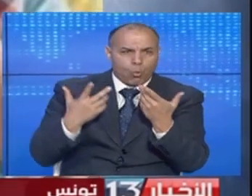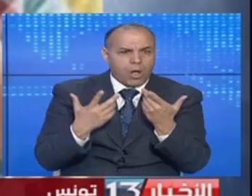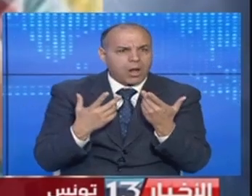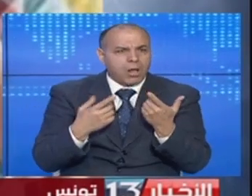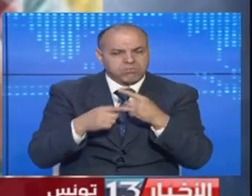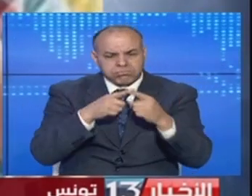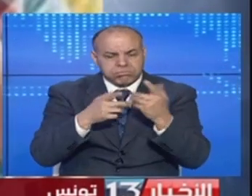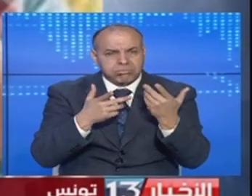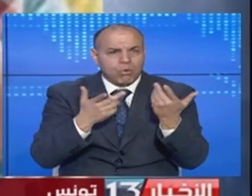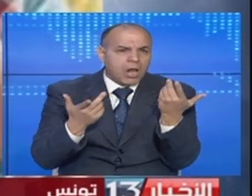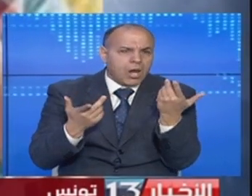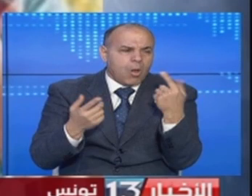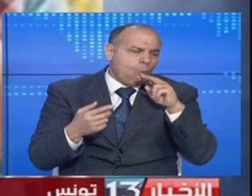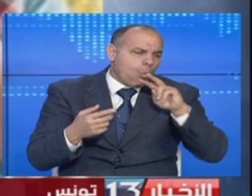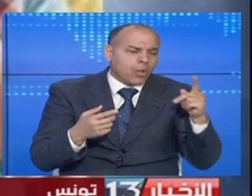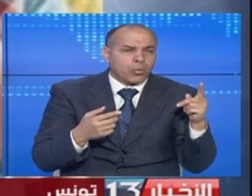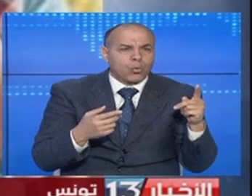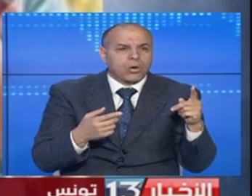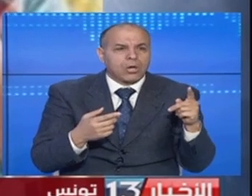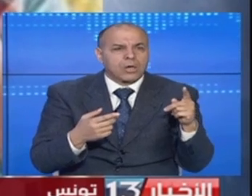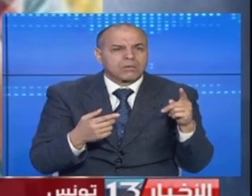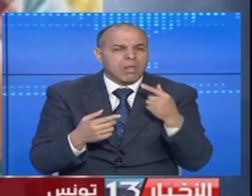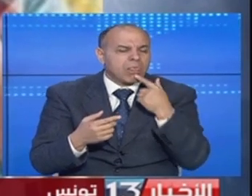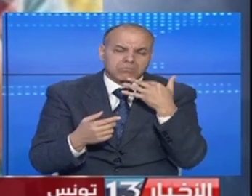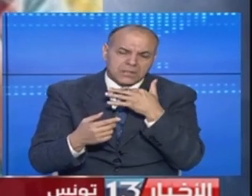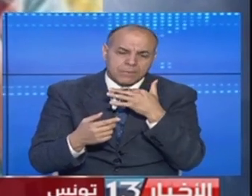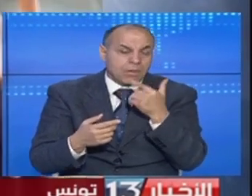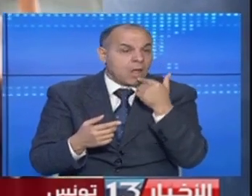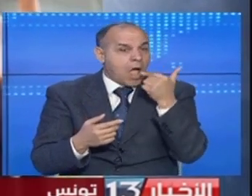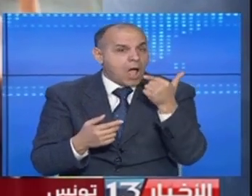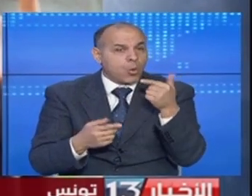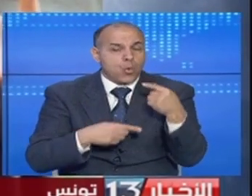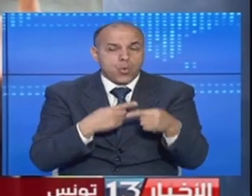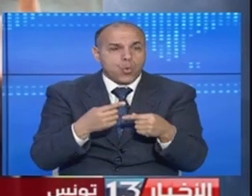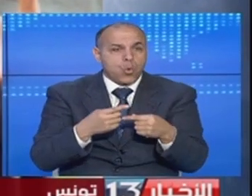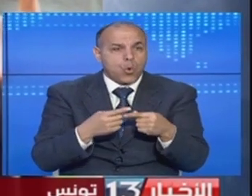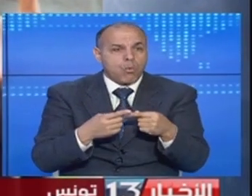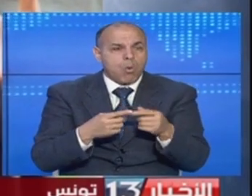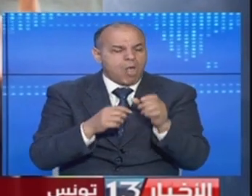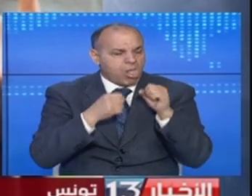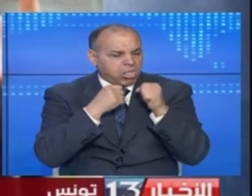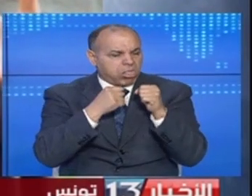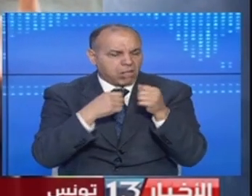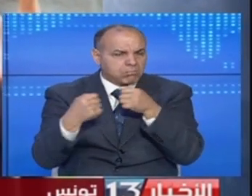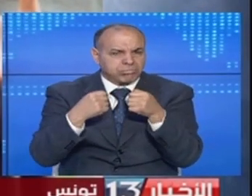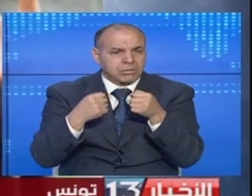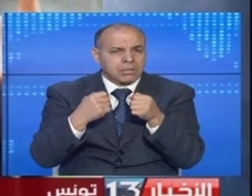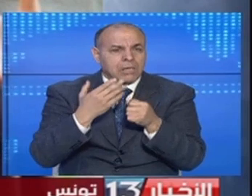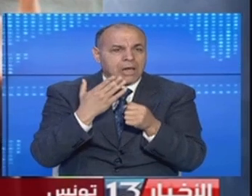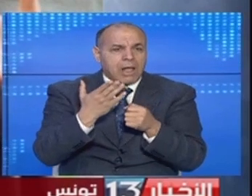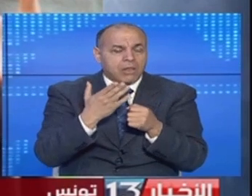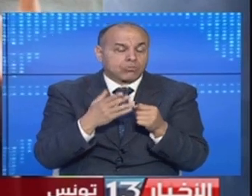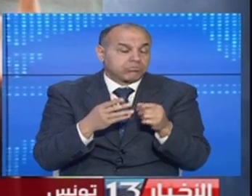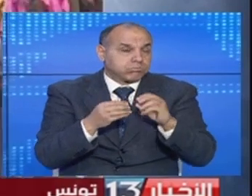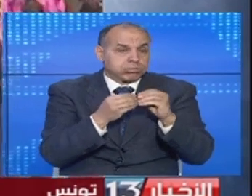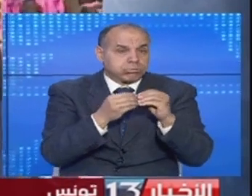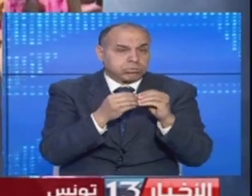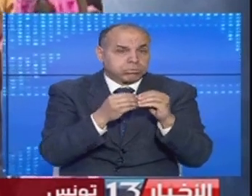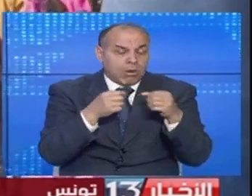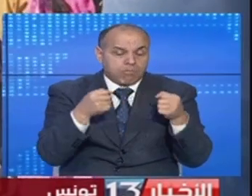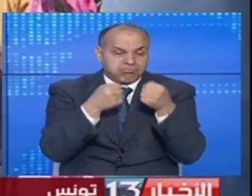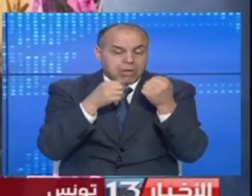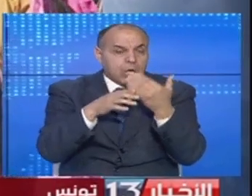وان زيبينا وغيرها من السلوكيات التي تمارس عليهم او يمارسونها والتي قد تؤدي الى التنمر